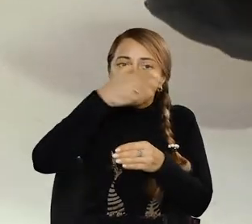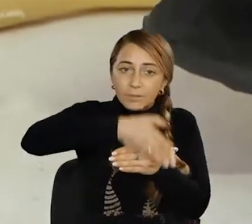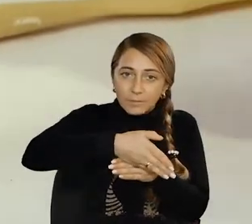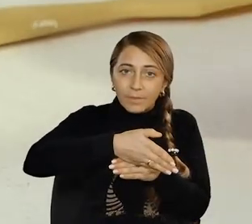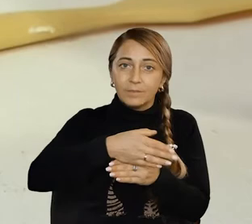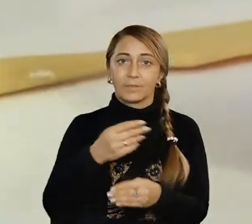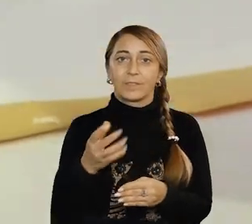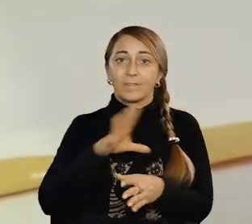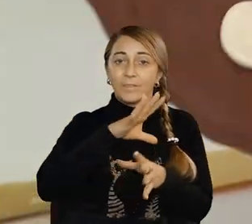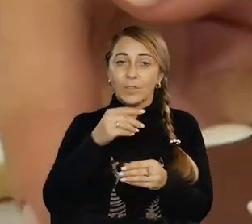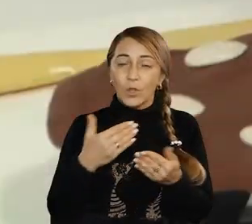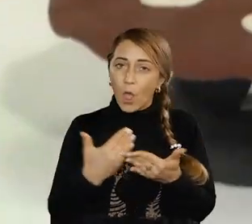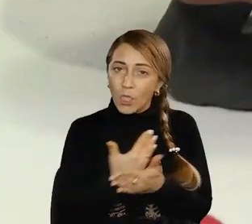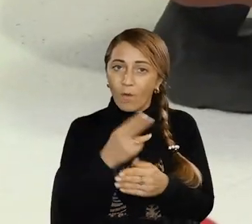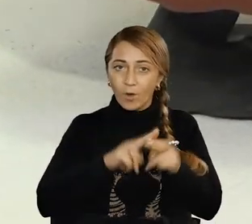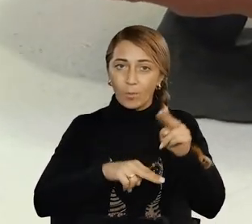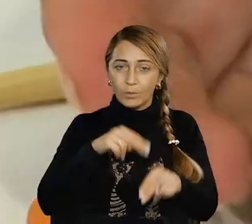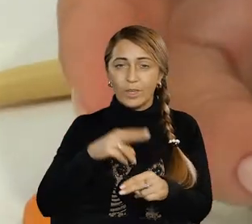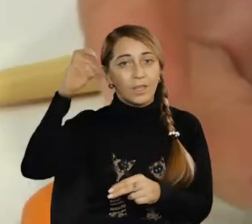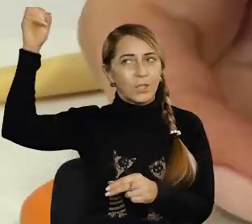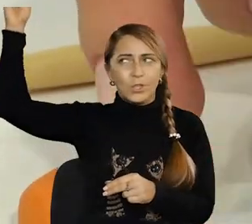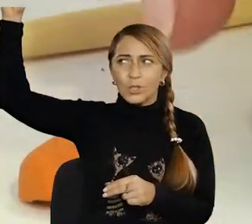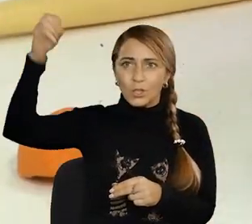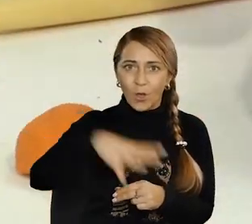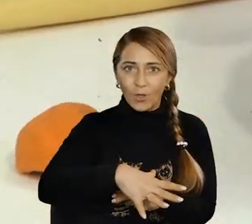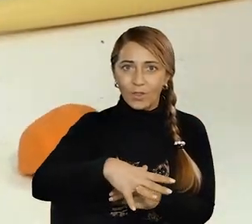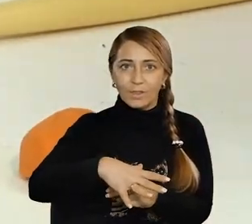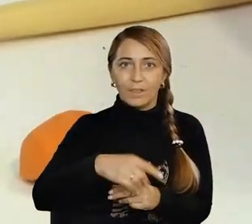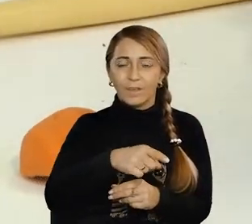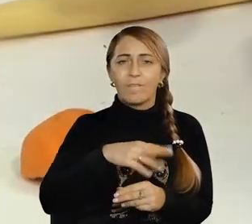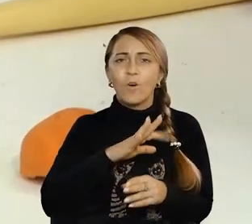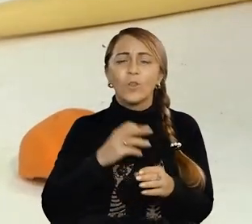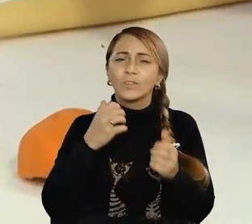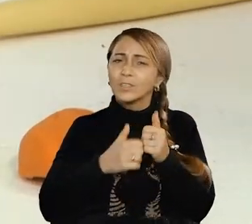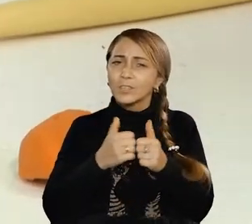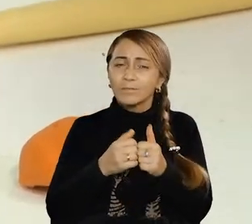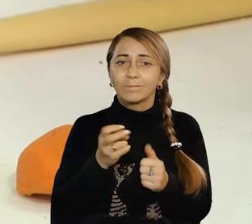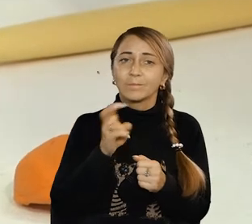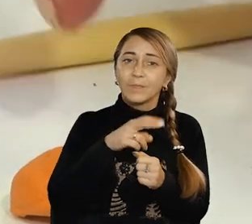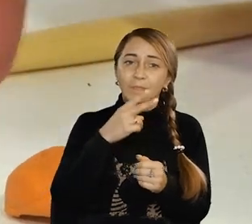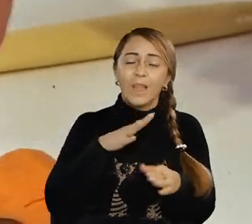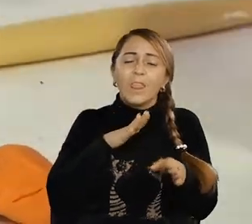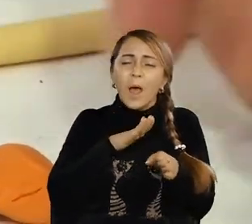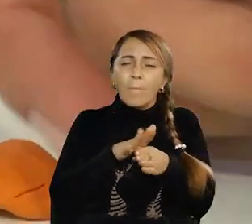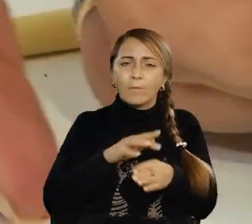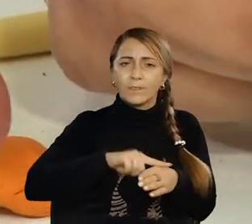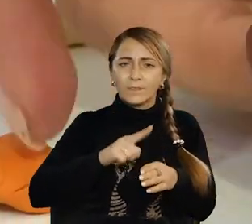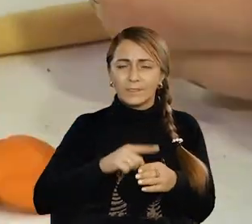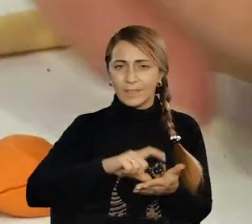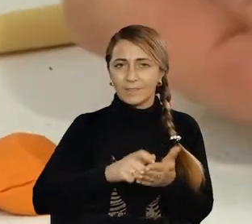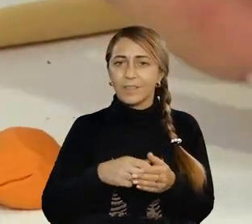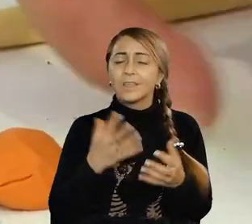які заходило до новобудови сонячне проміння. Воно час від часу наповнювало